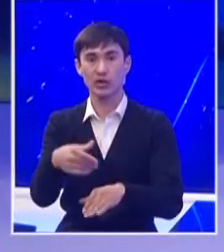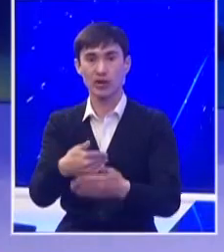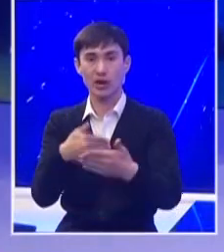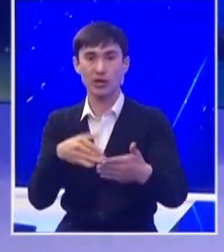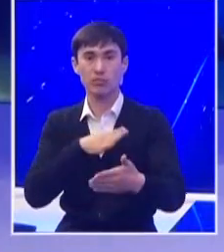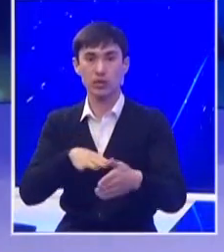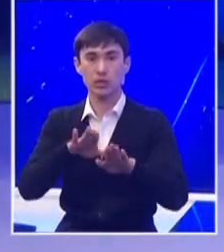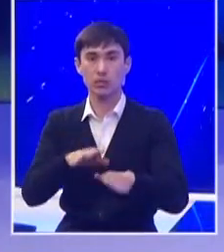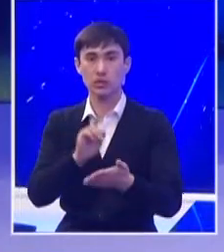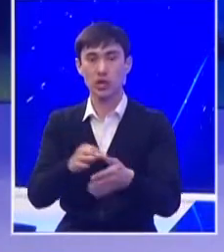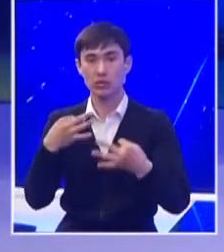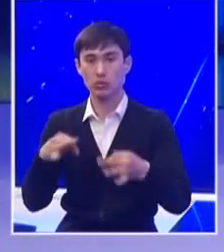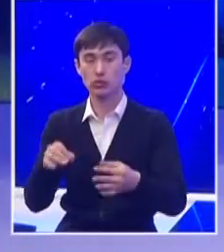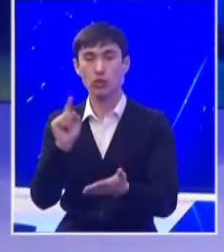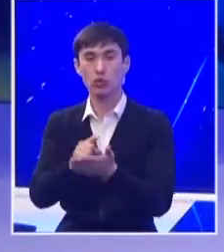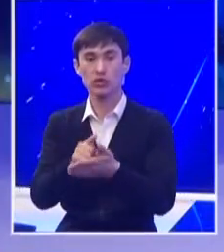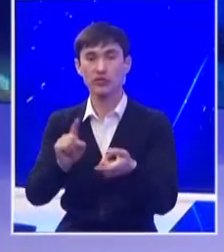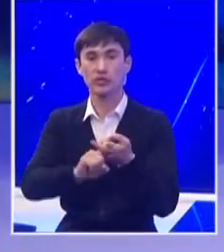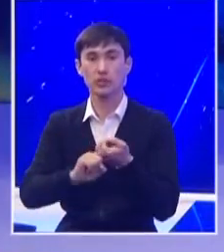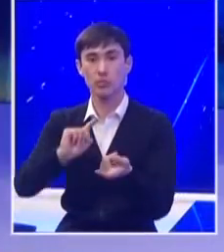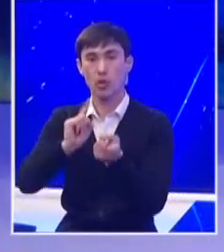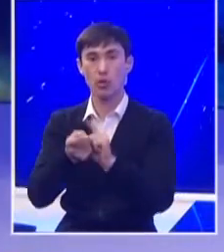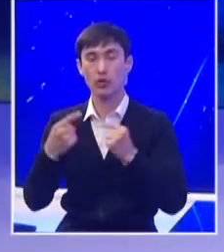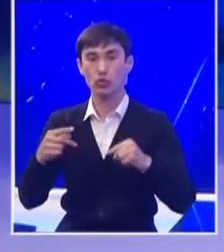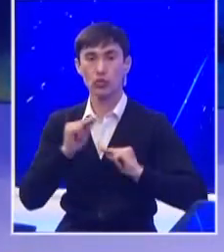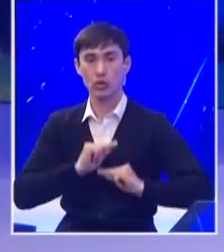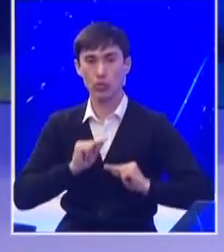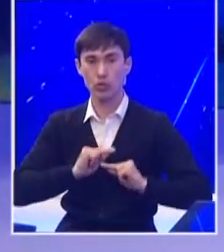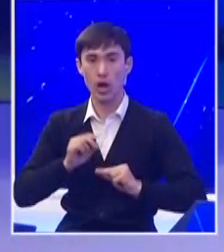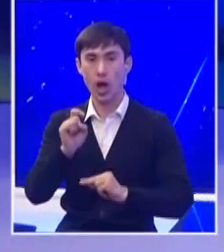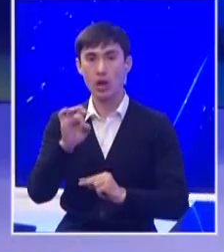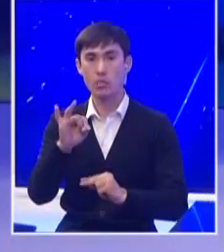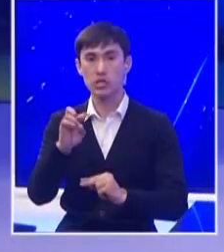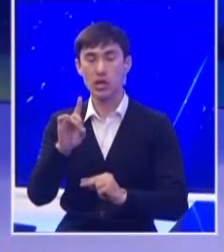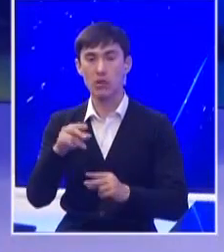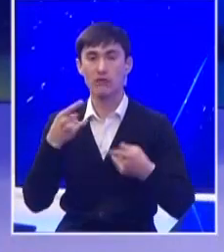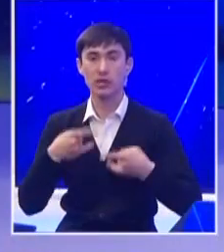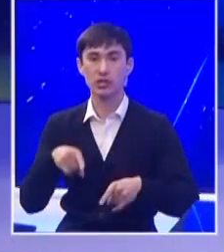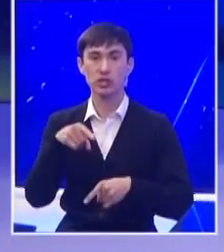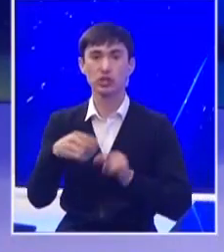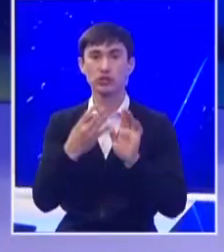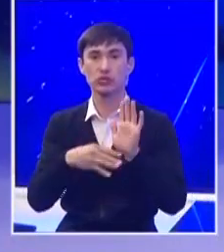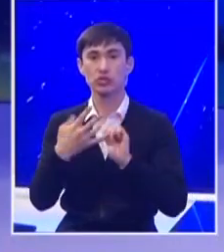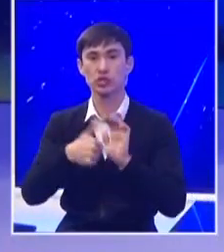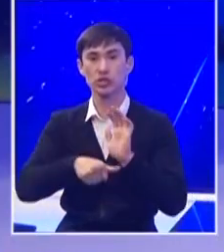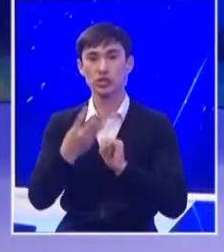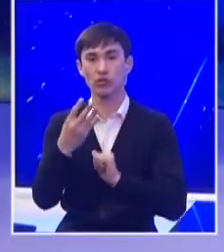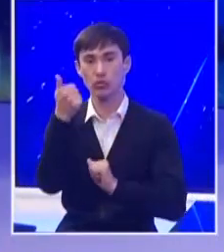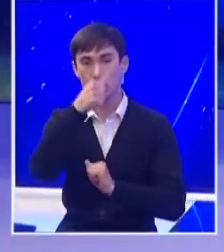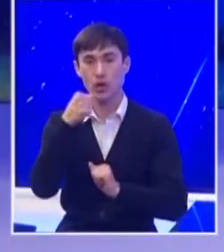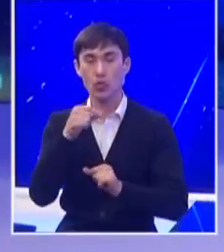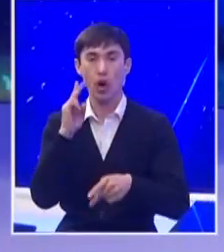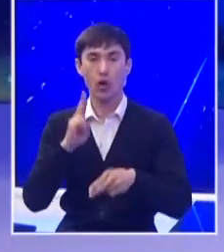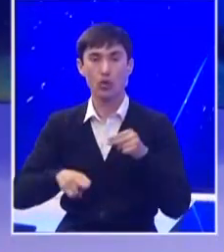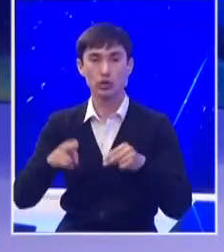этот пост, освобожден от должности в связи с переходом на другую работу. Алибек Жаканбаев родился в 1964 году.